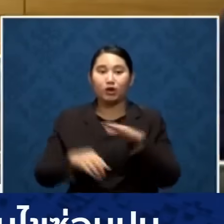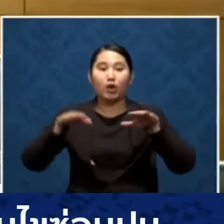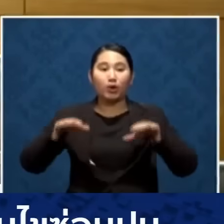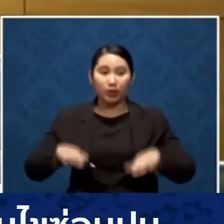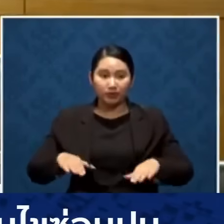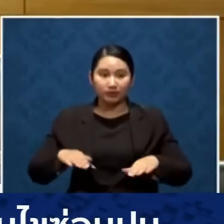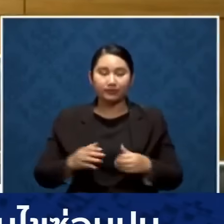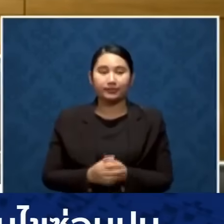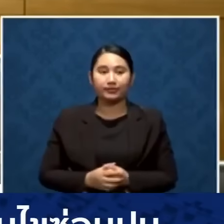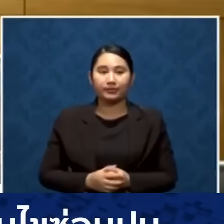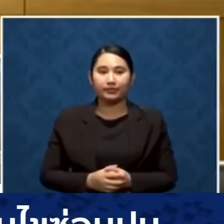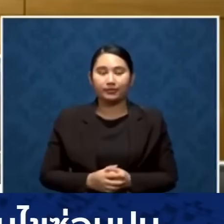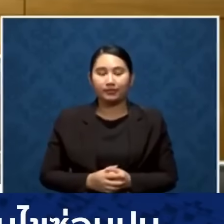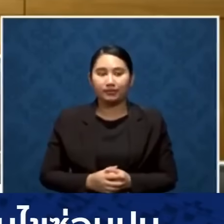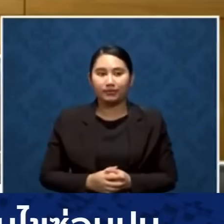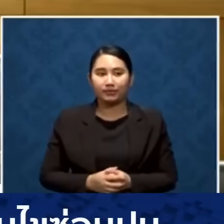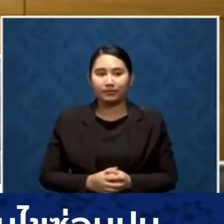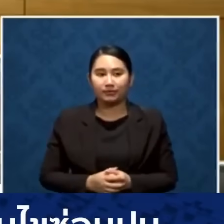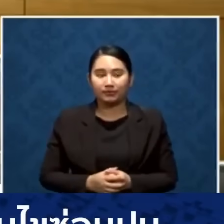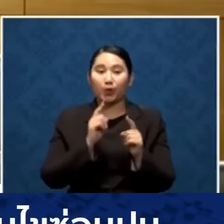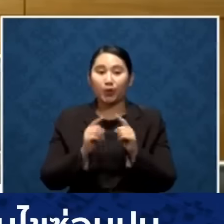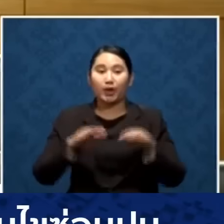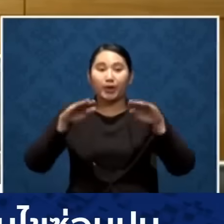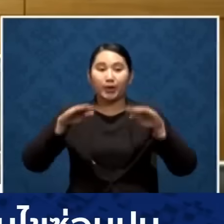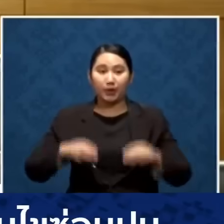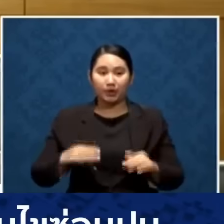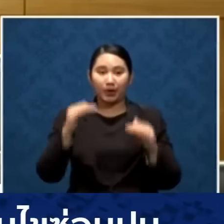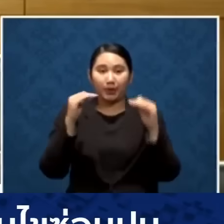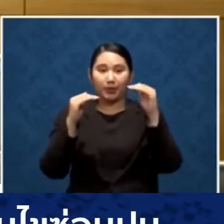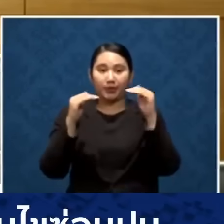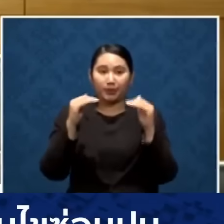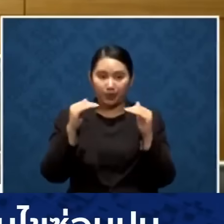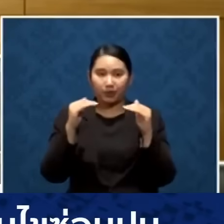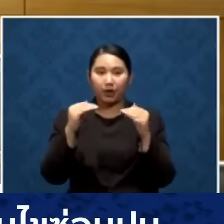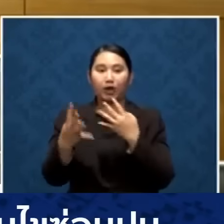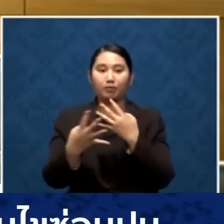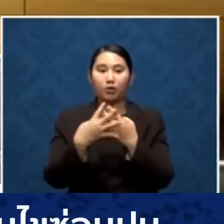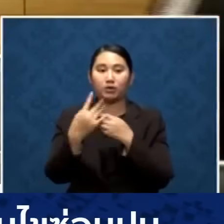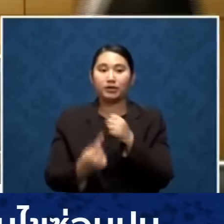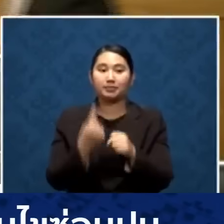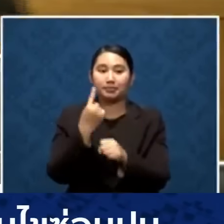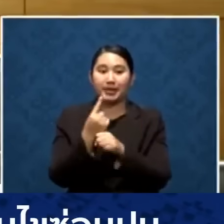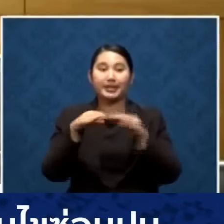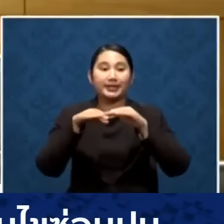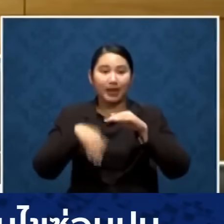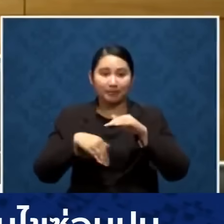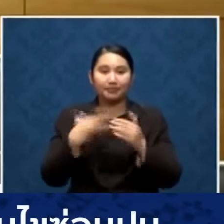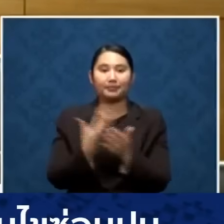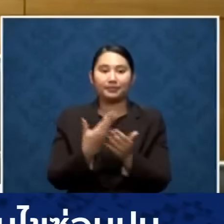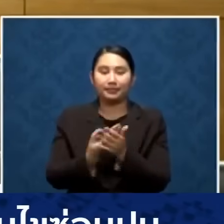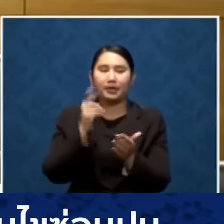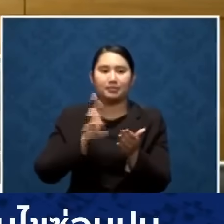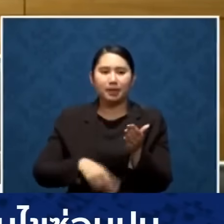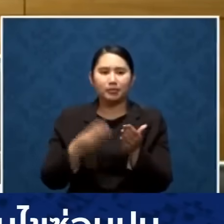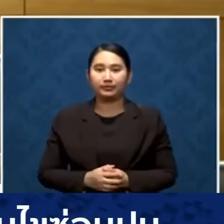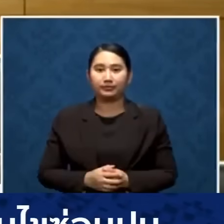ษของการละเมิดพระมหากษัตริย์ลงมาต่ำมากครับจำคุกไม่เกิน1ปีปรับไม่เกินเท่าไห